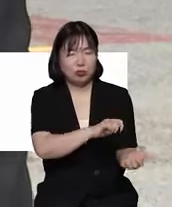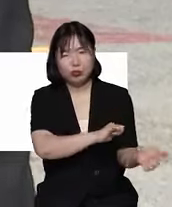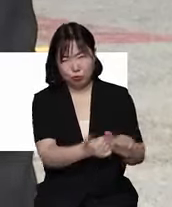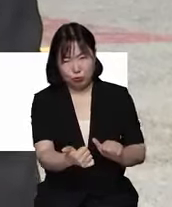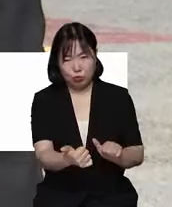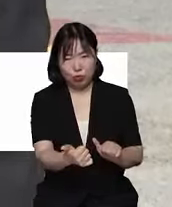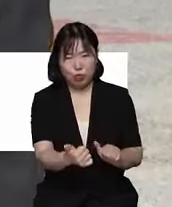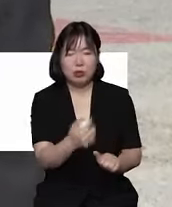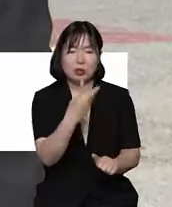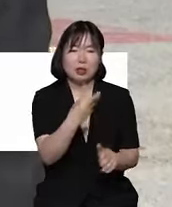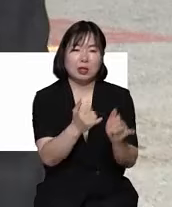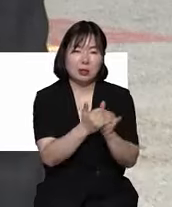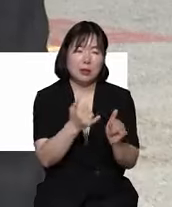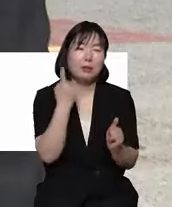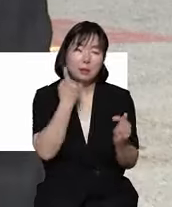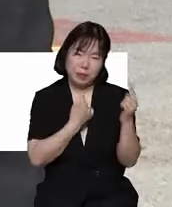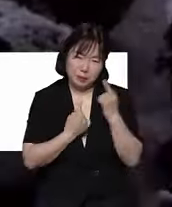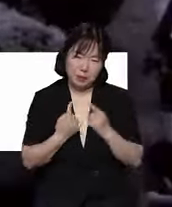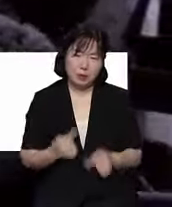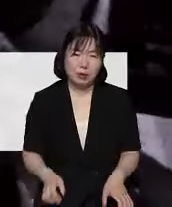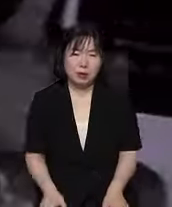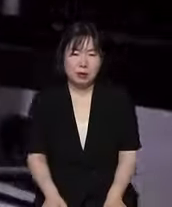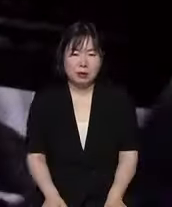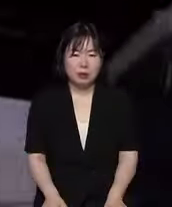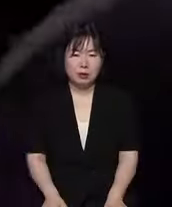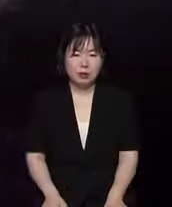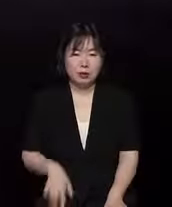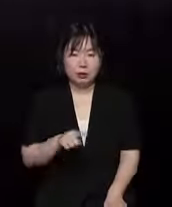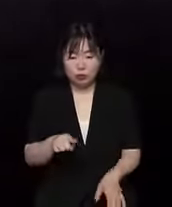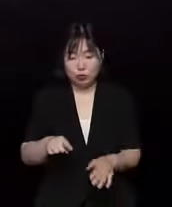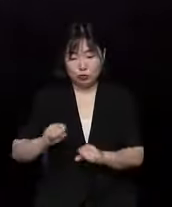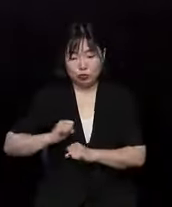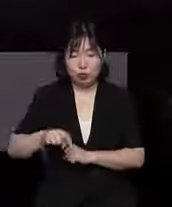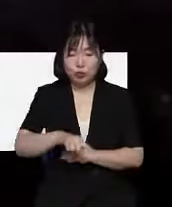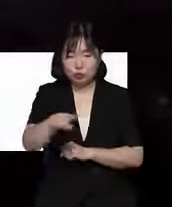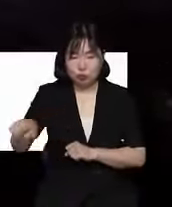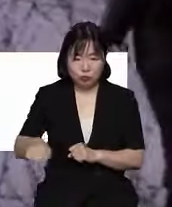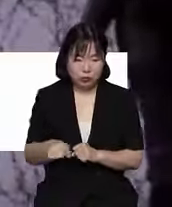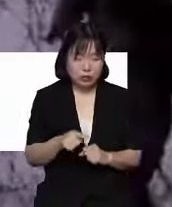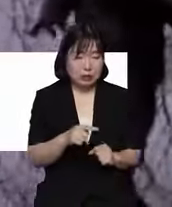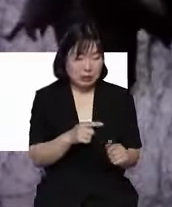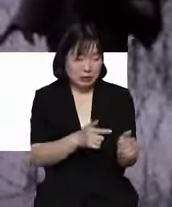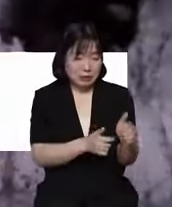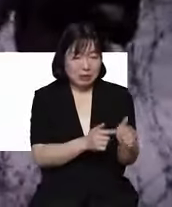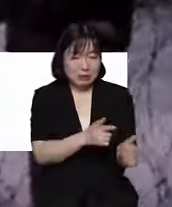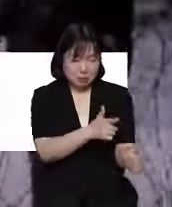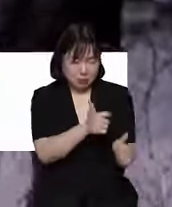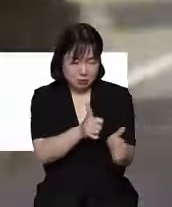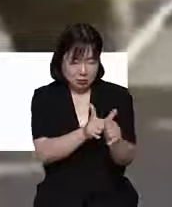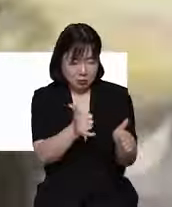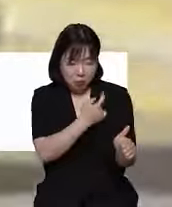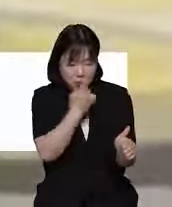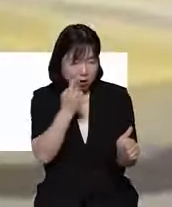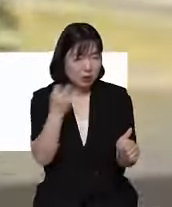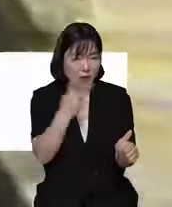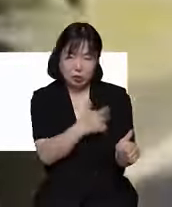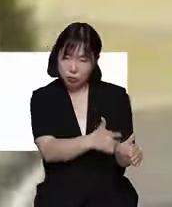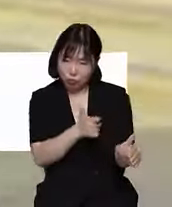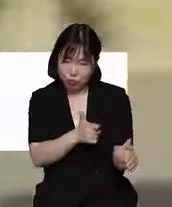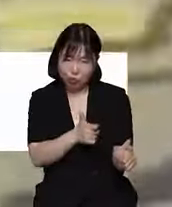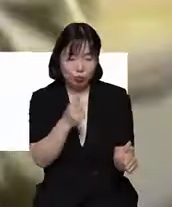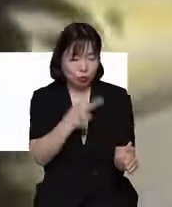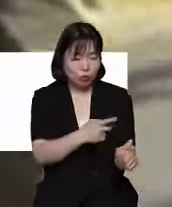불고 세명이 부상을 당했어요 공수부대원들은 희생자들을 확인 사살하고 부상자 세명을 주둔지로